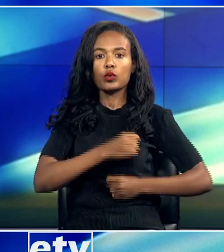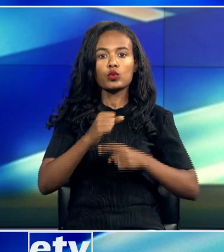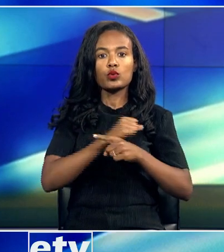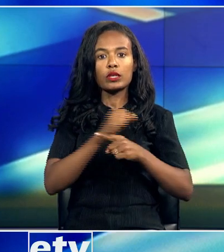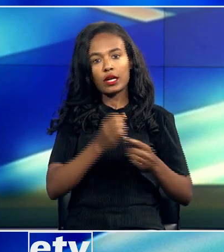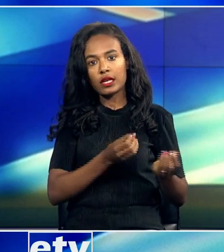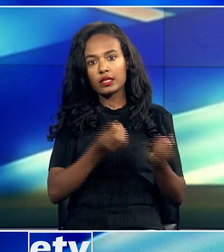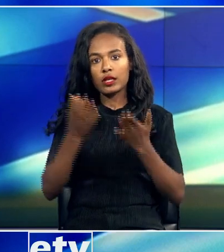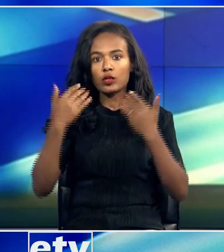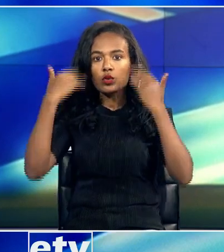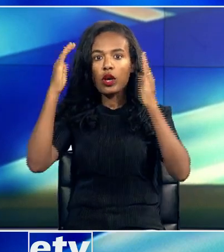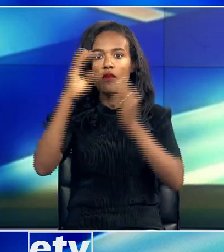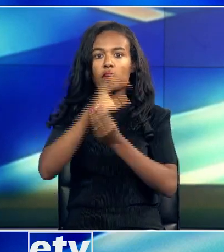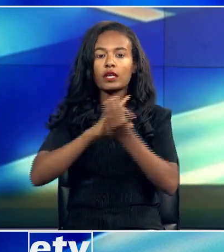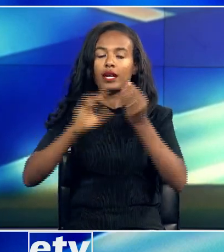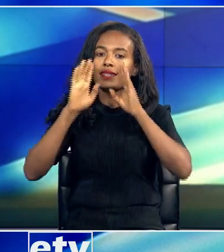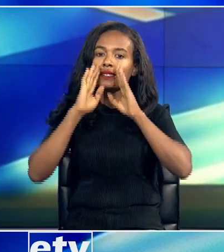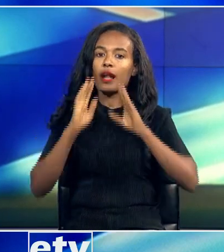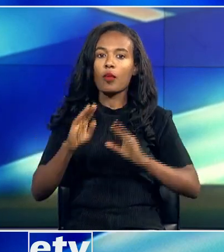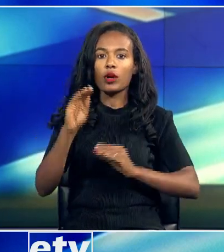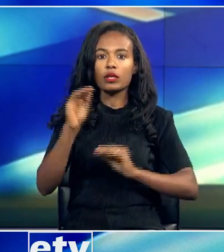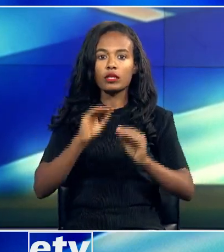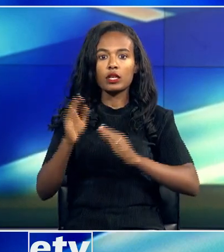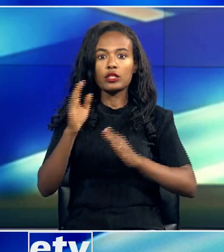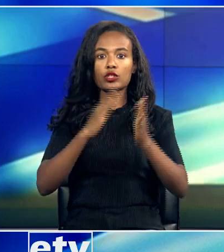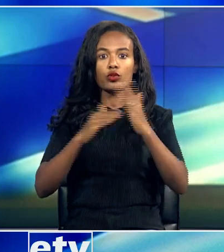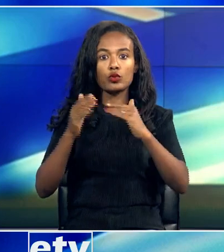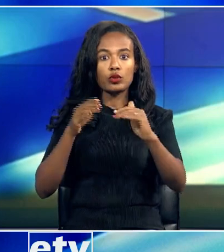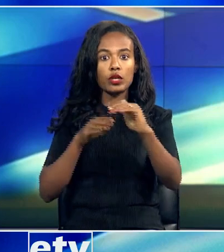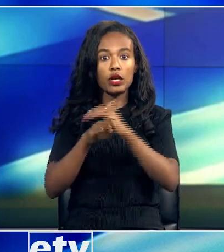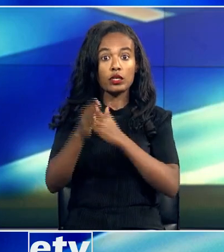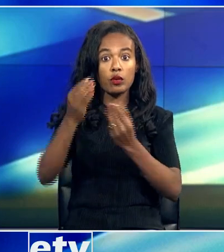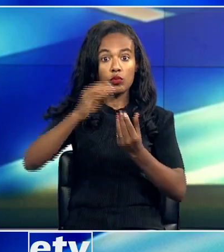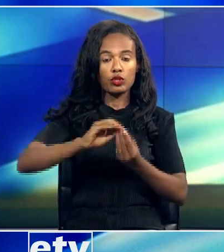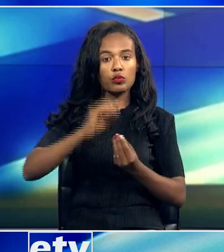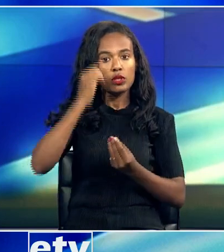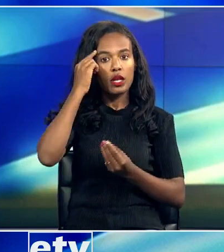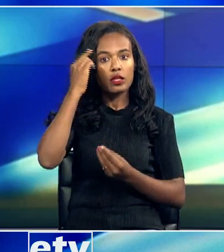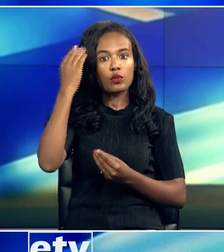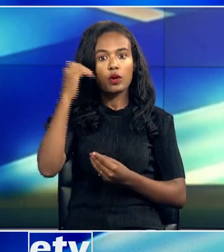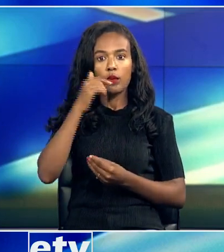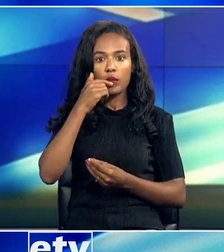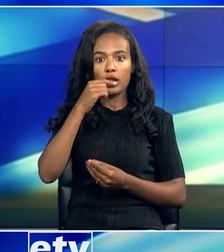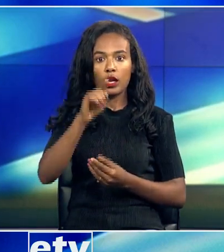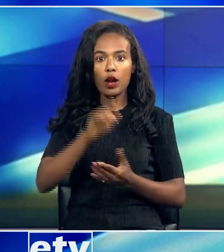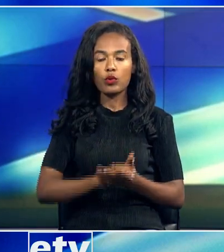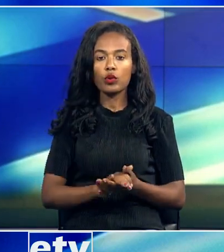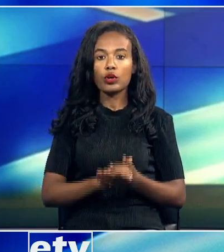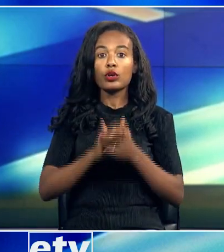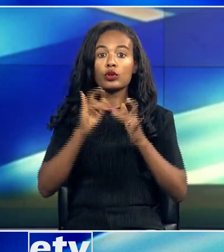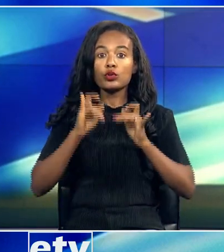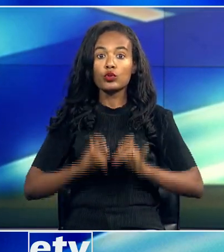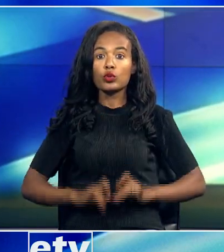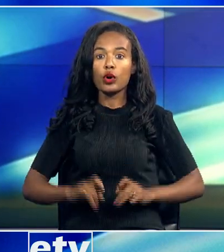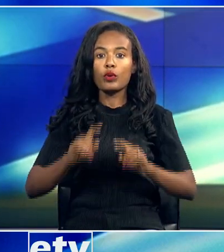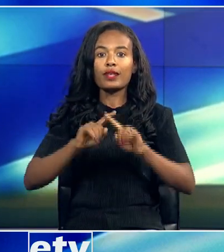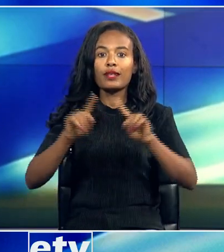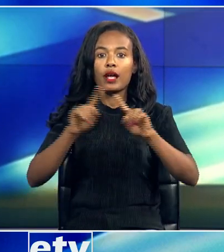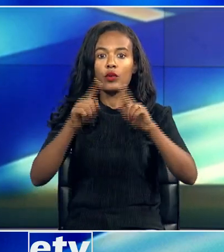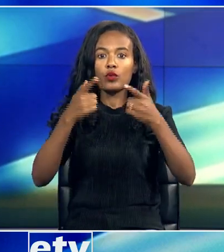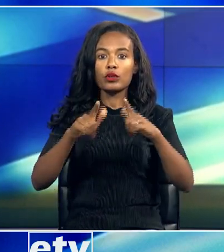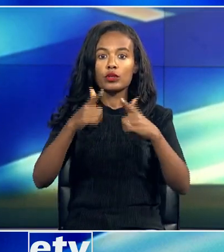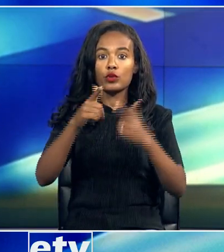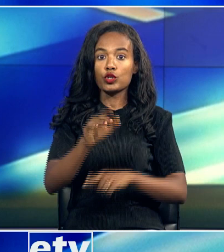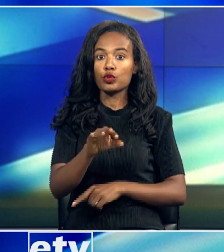ሲሰጣቸው የአፋር ክልል ሰላማዊ እንቅስቃሴን ችግር ውስጥ እንዲያስገቡ ጭምር ታስቦ ነበር ይላሉ። ጁንታው የተለያዩ ድሎች ቢያገኝ ኖሮ